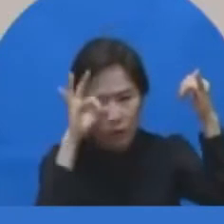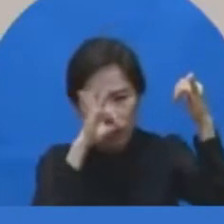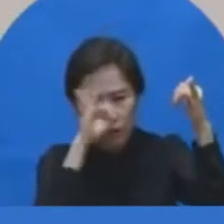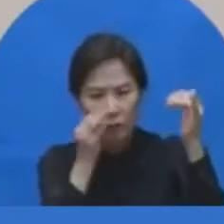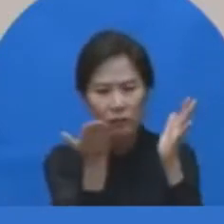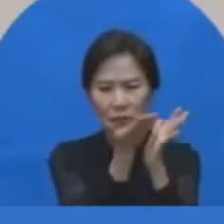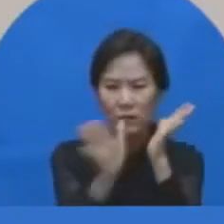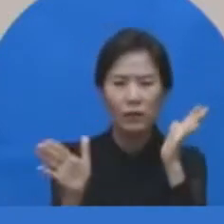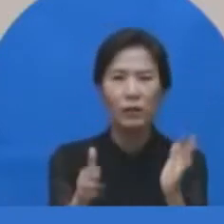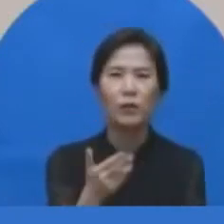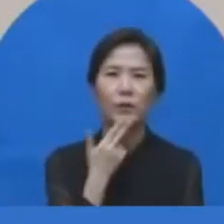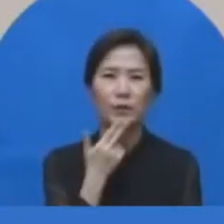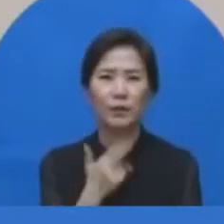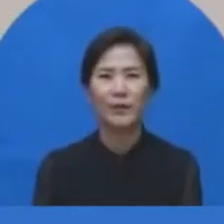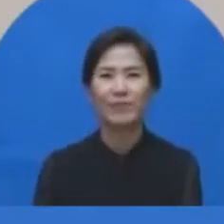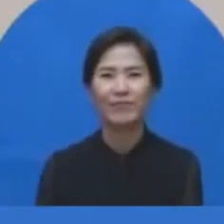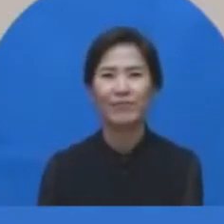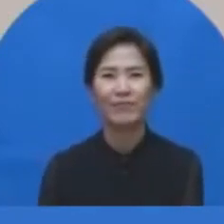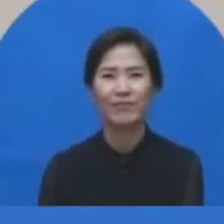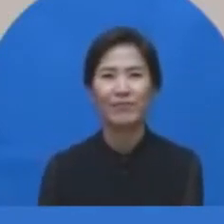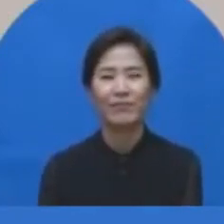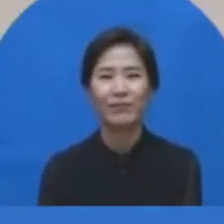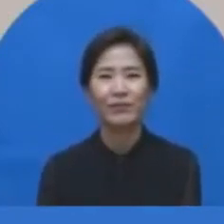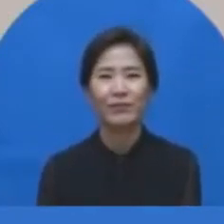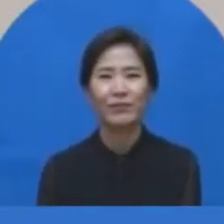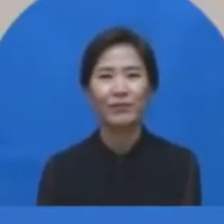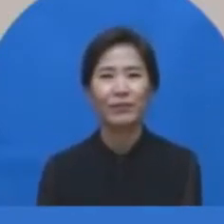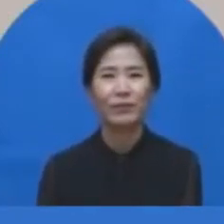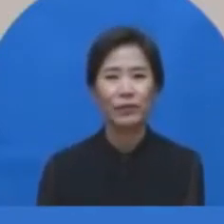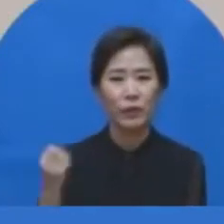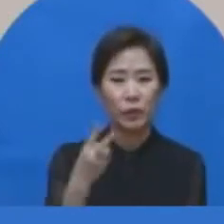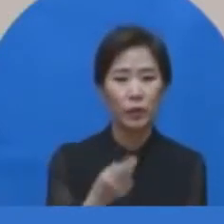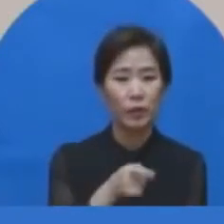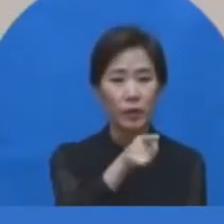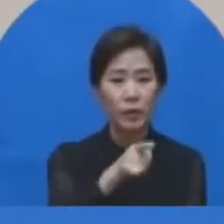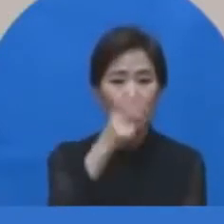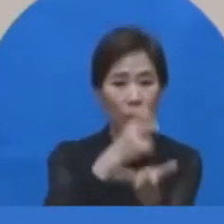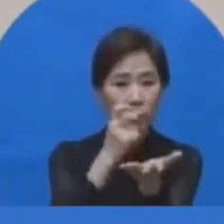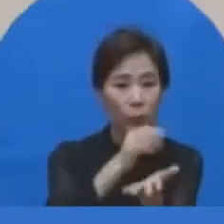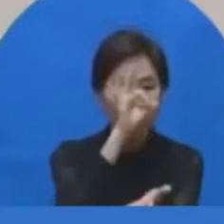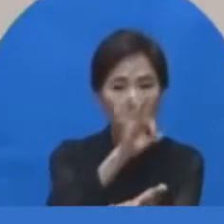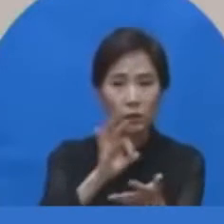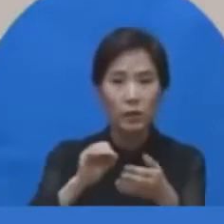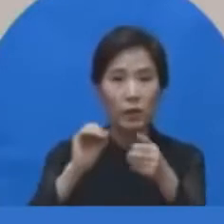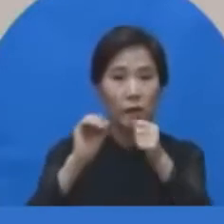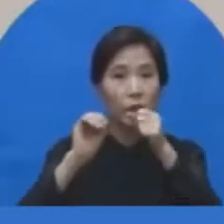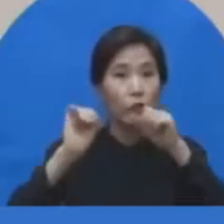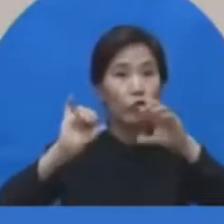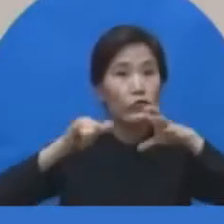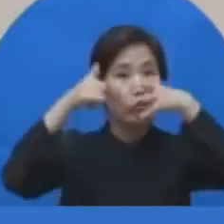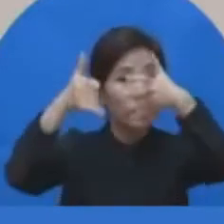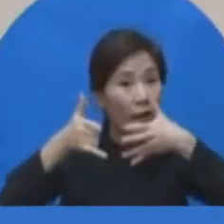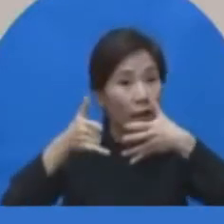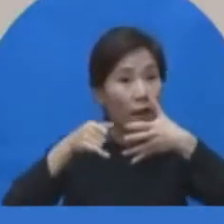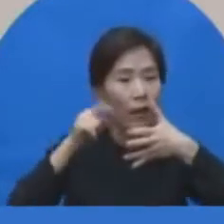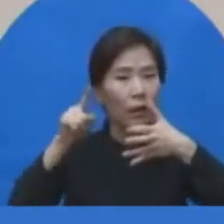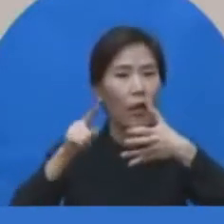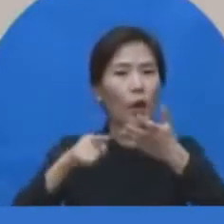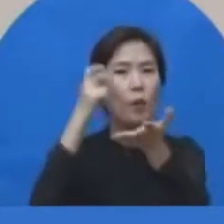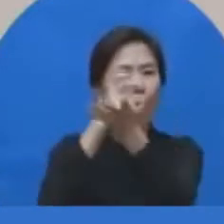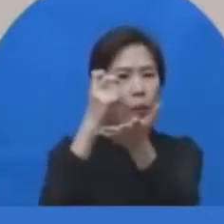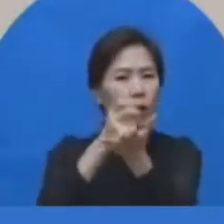어렵다라는 겁니다. 그리고 잘 아시는 바와 같이 이 조항이 국제노동기준에 반한다. 또 정교조에 대해서 직접